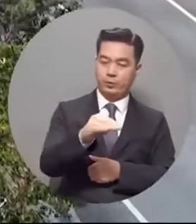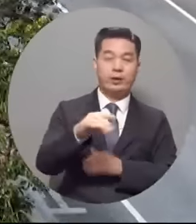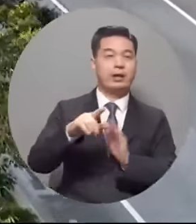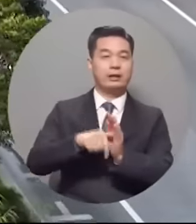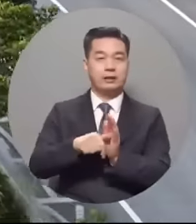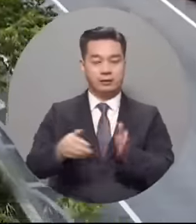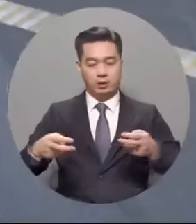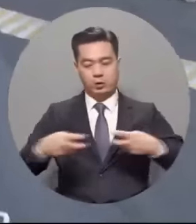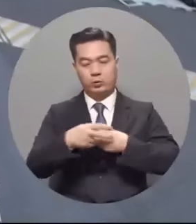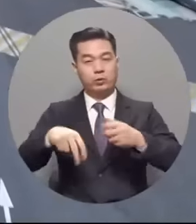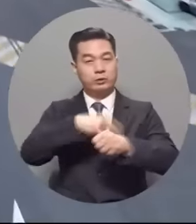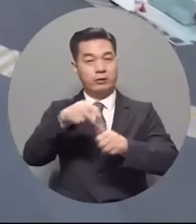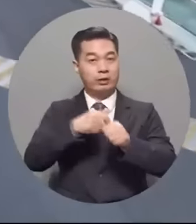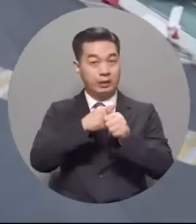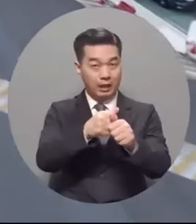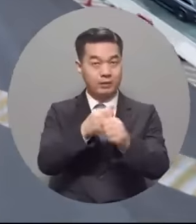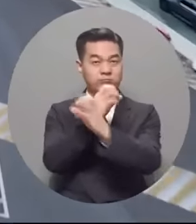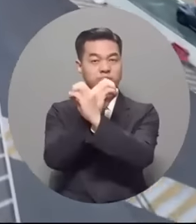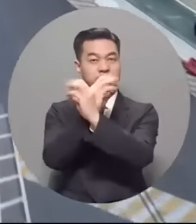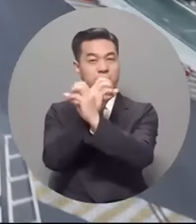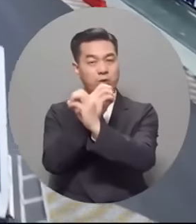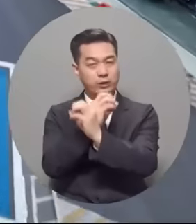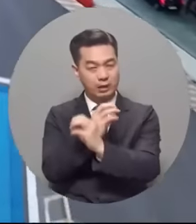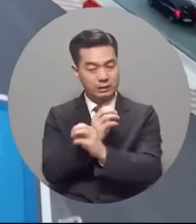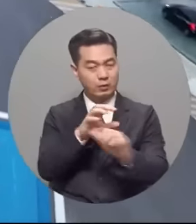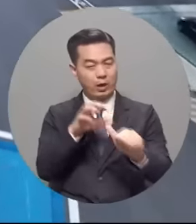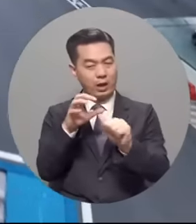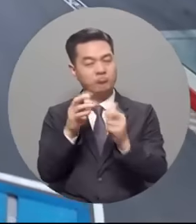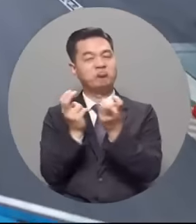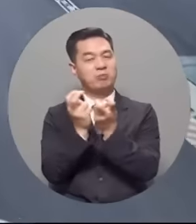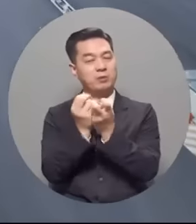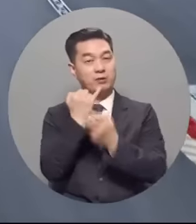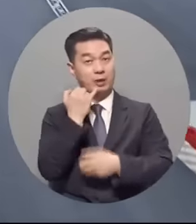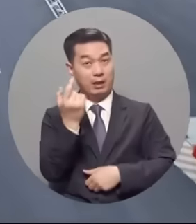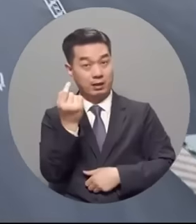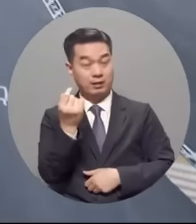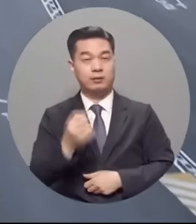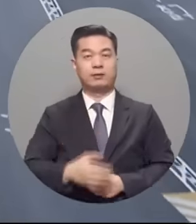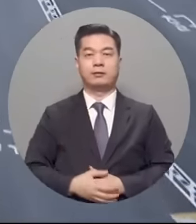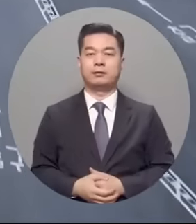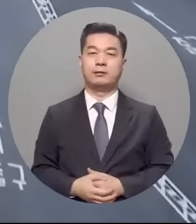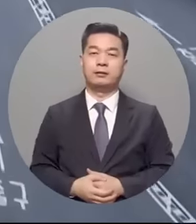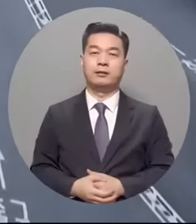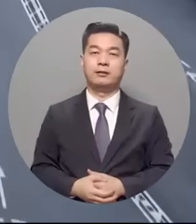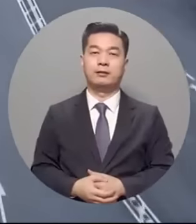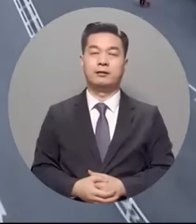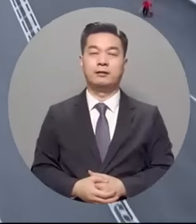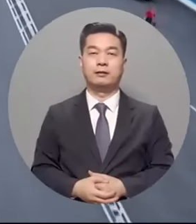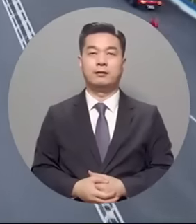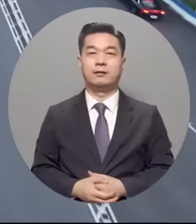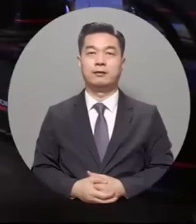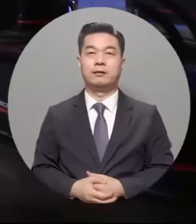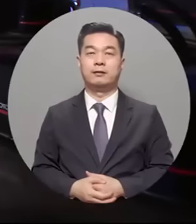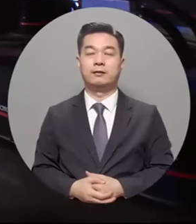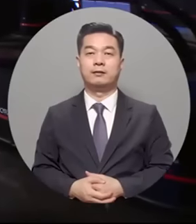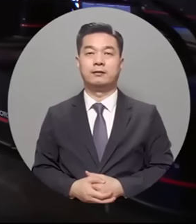따라 신호등을 운영하는 방안도 조만간 시행할 계획입니다. MBC 뉴스 정동욱입니다.